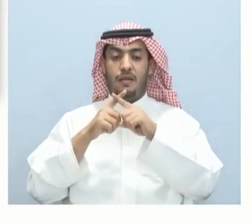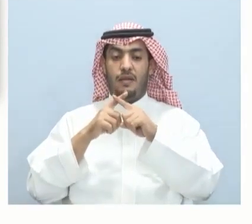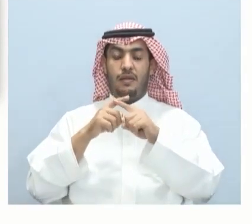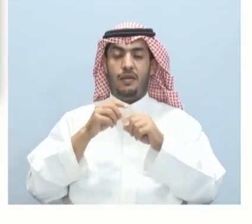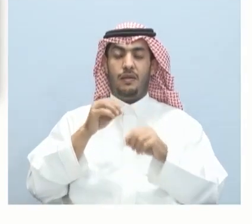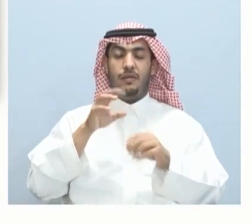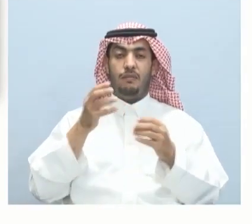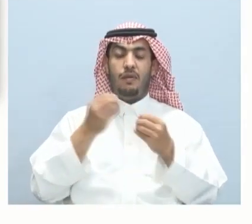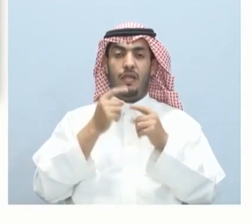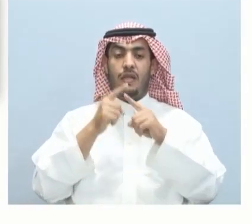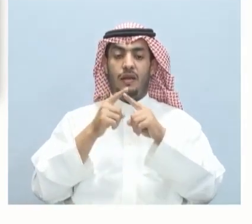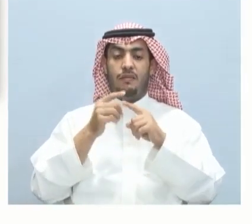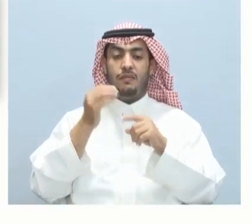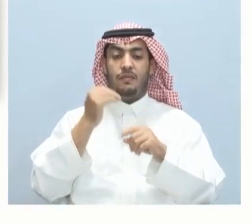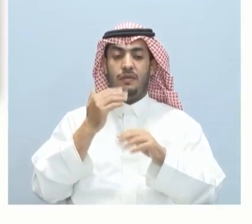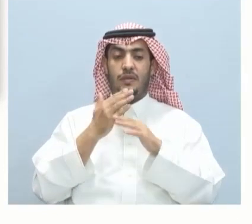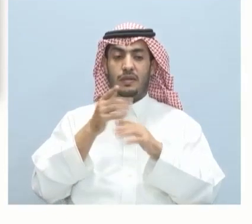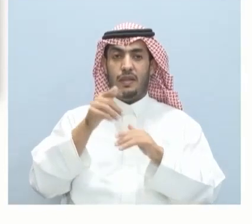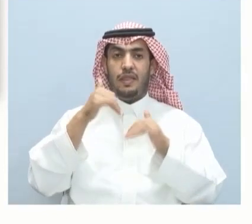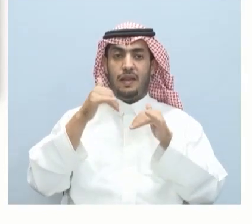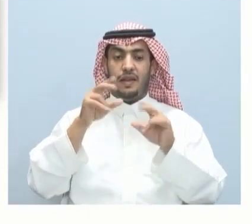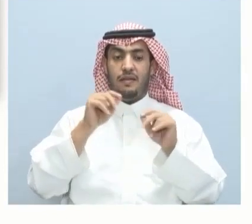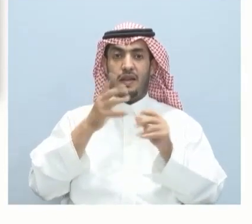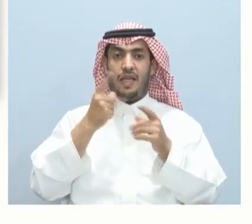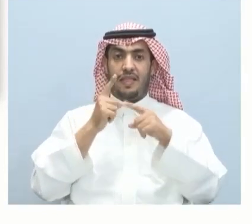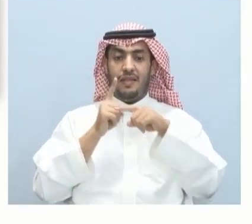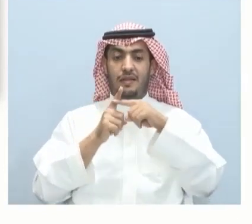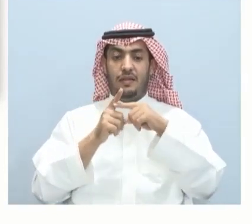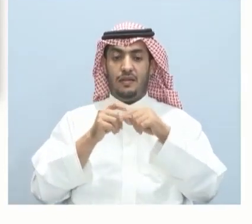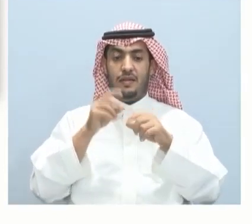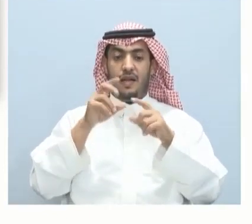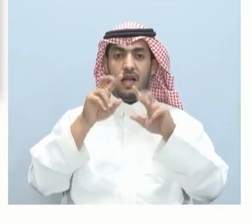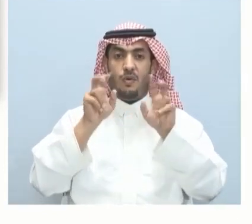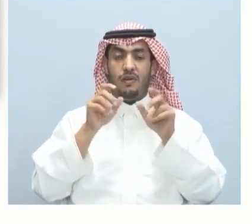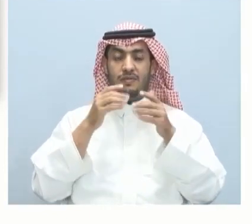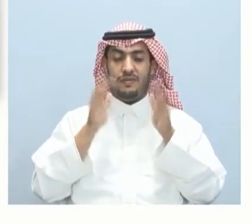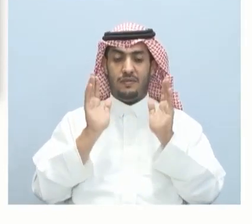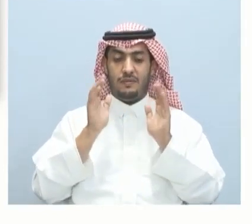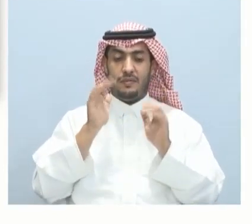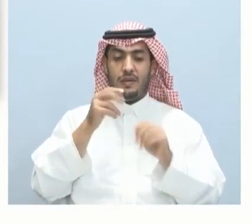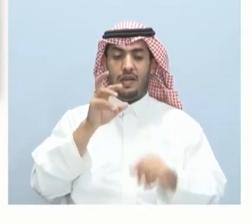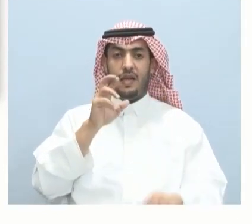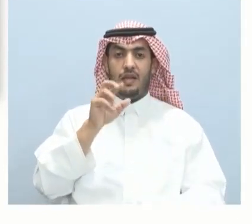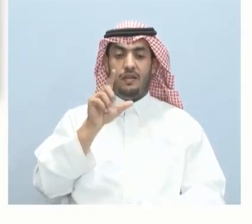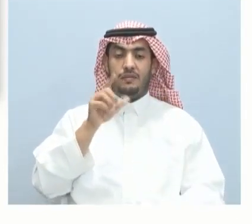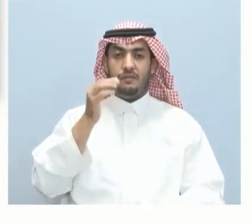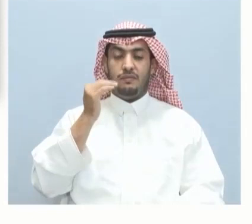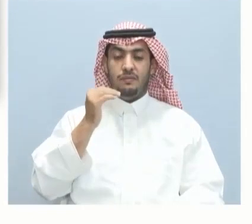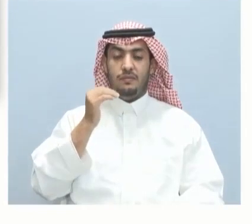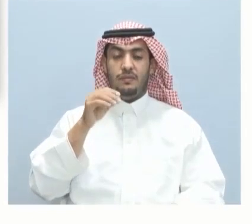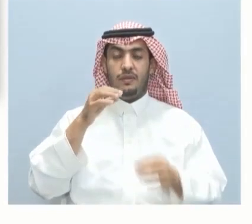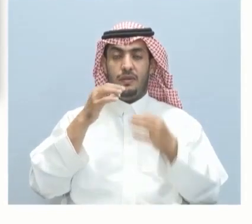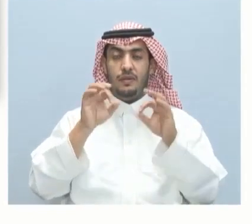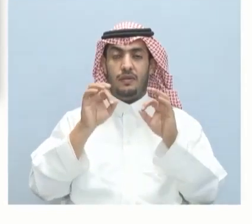الحد الاول وسيضرب الحد الثاني لانسى هذه الطريقه في الرياضيات لفك الاقواس ثم هنا عندي ار ال يبدو لي المعادله